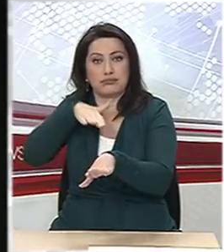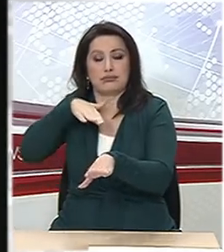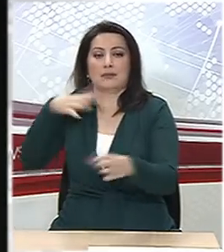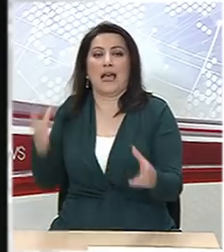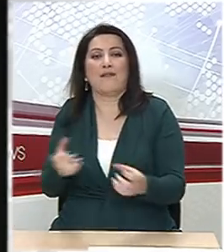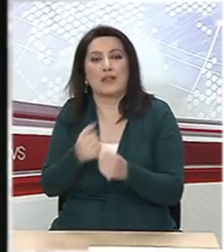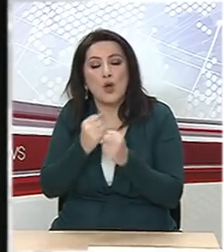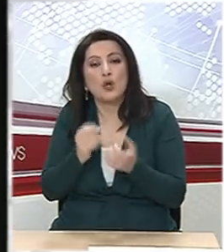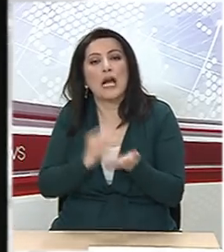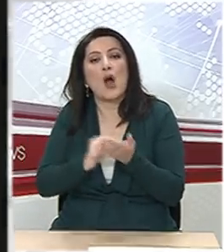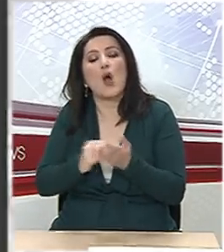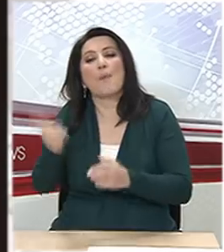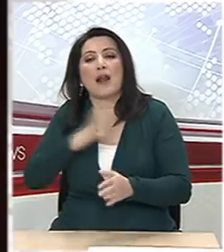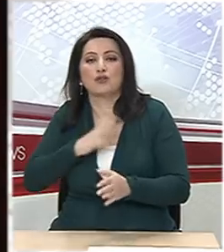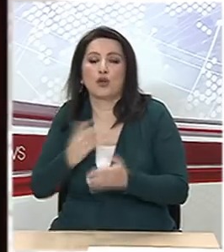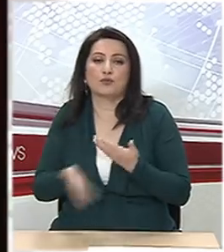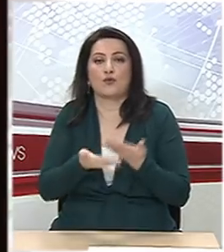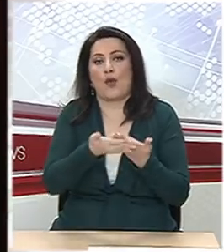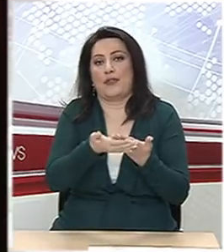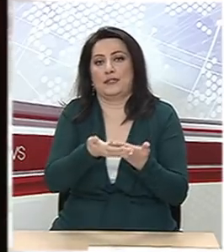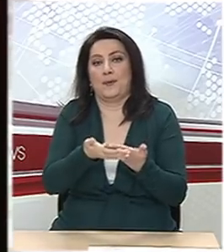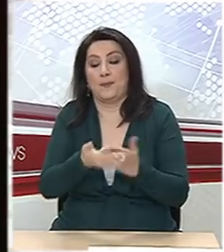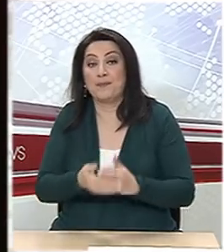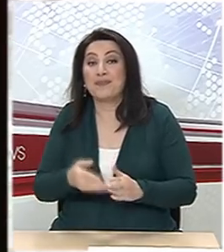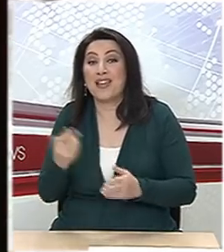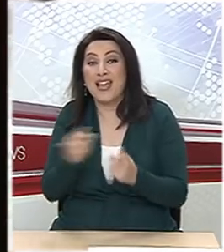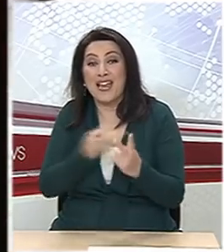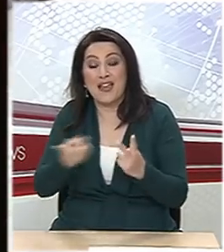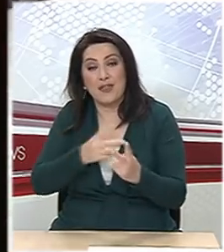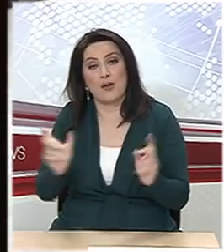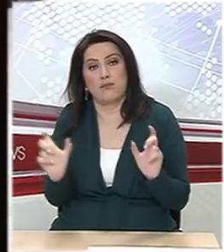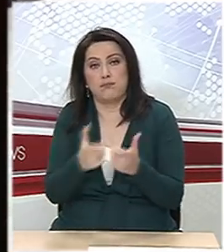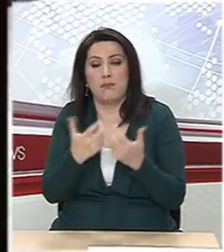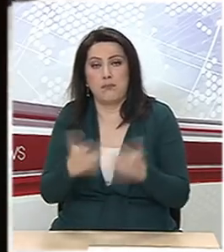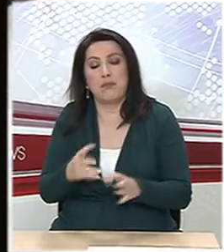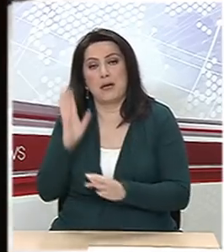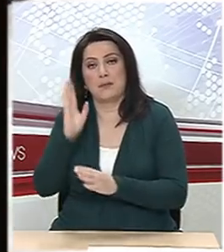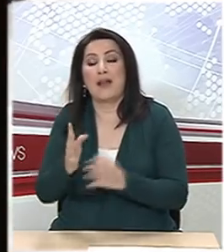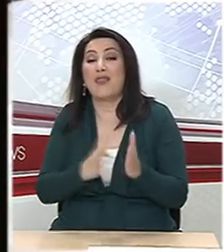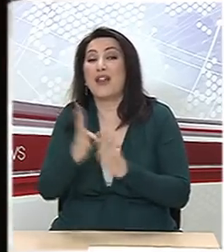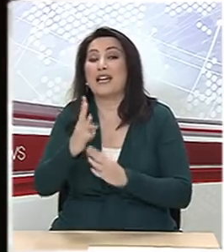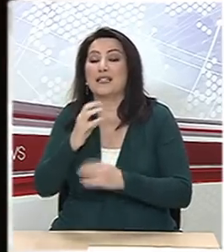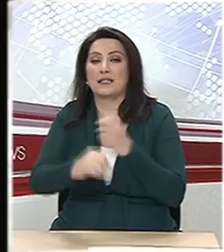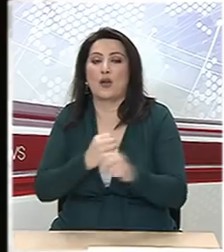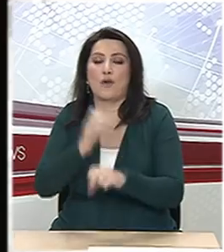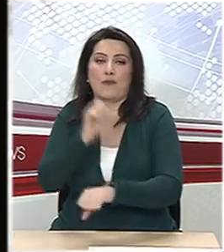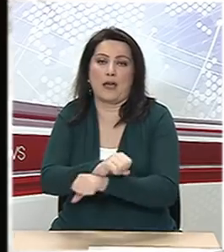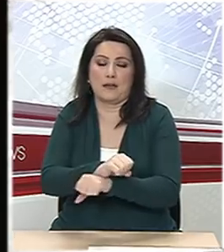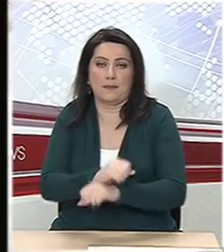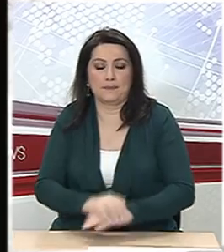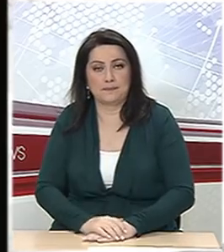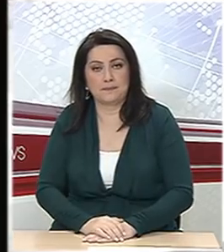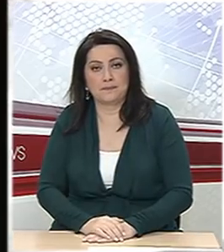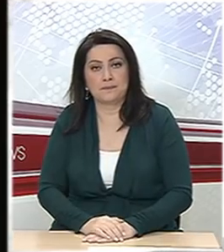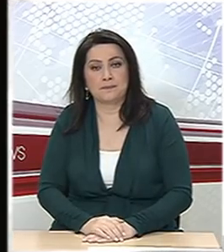τις αστυνομικίνες πέφτουν κάποιοι πολίτες να τις βοηθήσουν. Οι δράστες της ληστείας συνελήφθησαν και καταδικάστηκαν σε 14 χρόνια φυλακή.